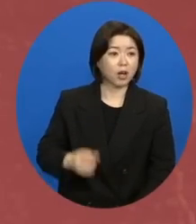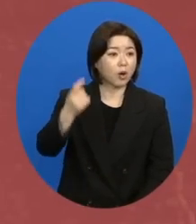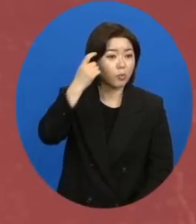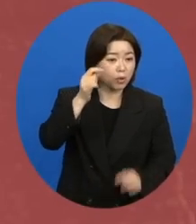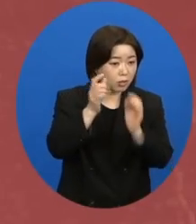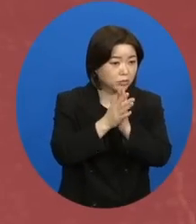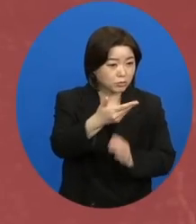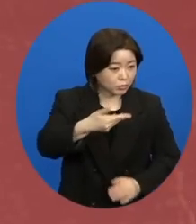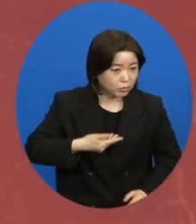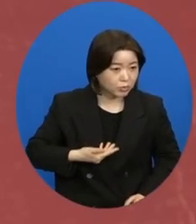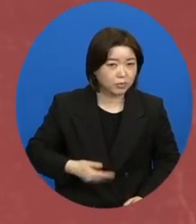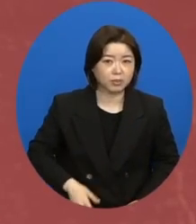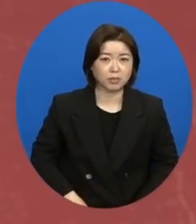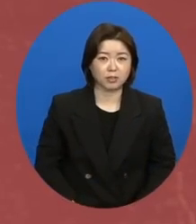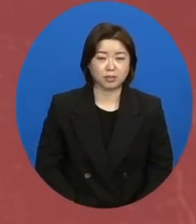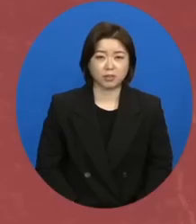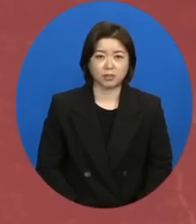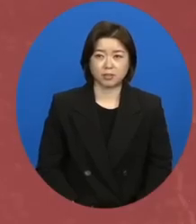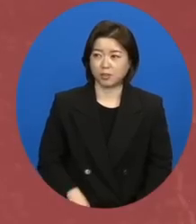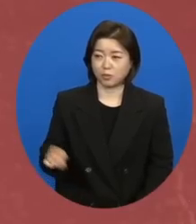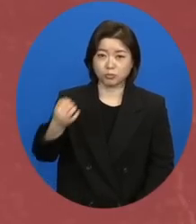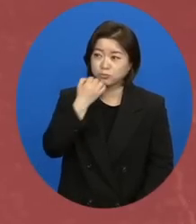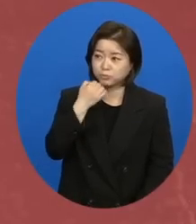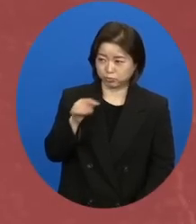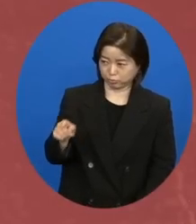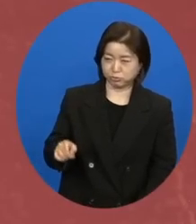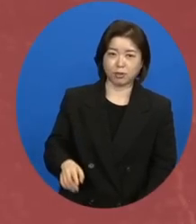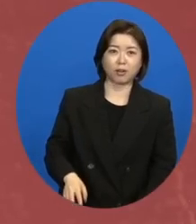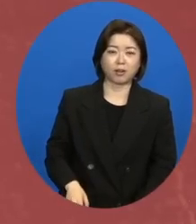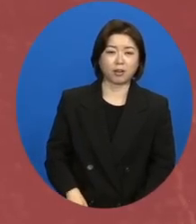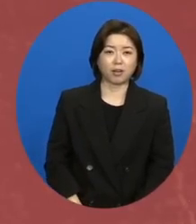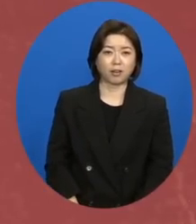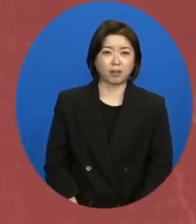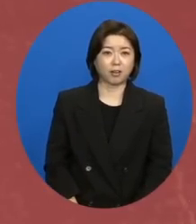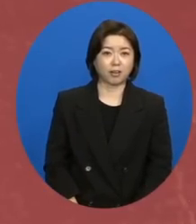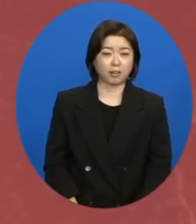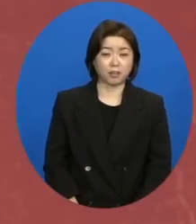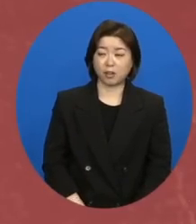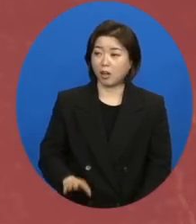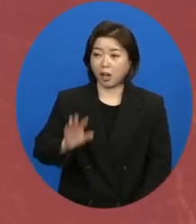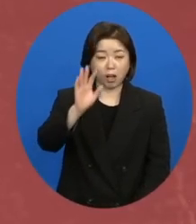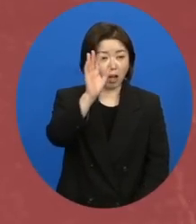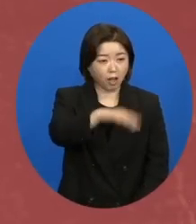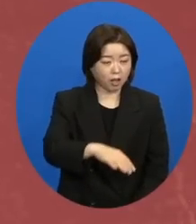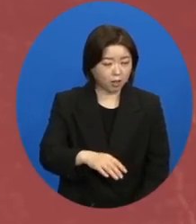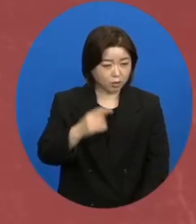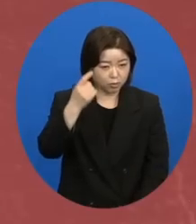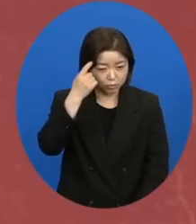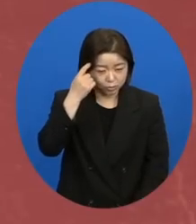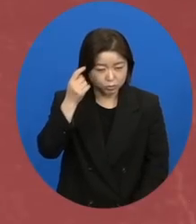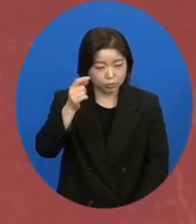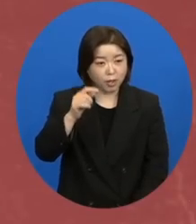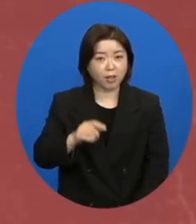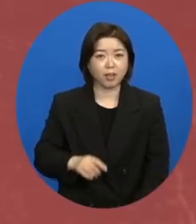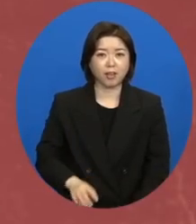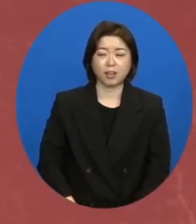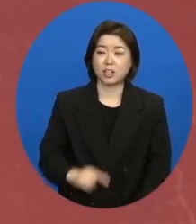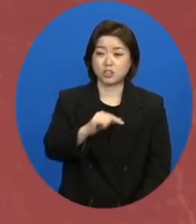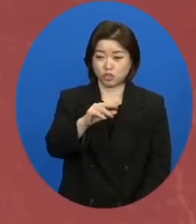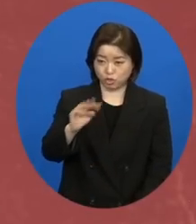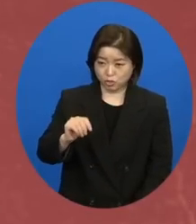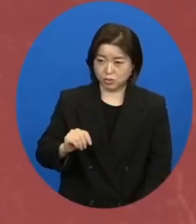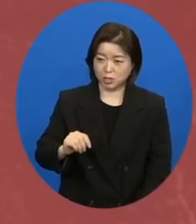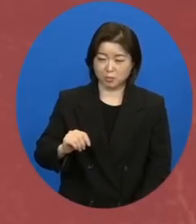기도하냐고. 그게 웃기는 양반이야. 그래서 아니 왜 기도하냐고요. GM 자동차가